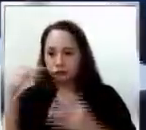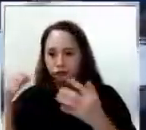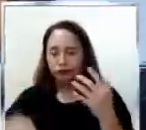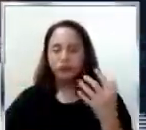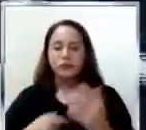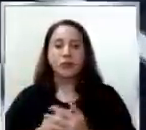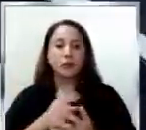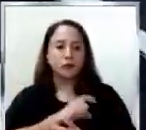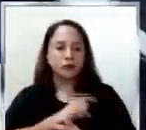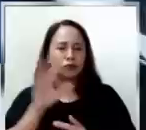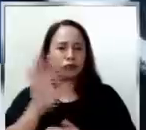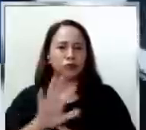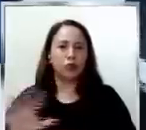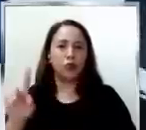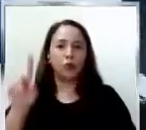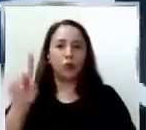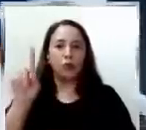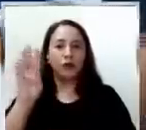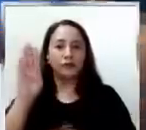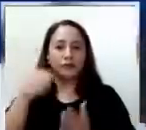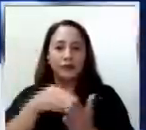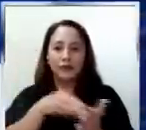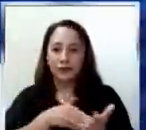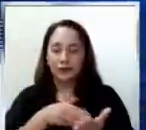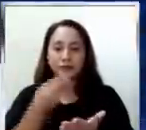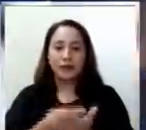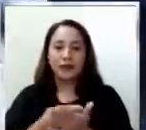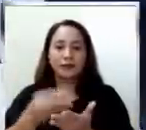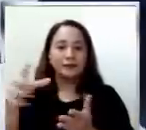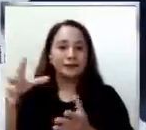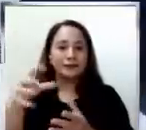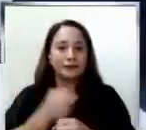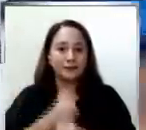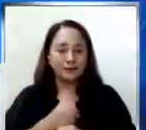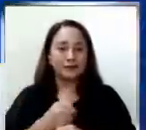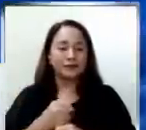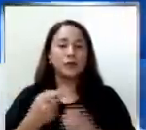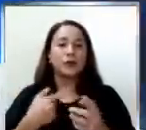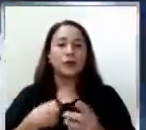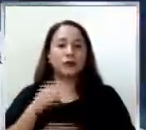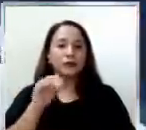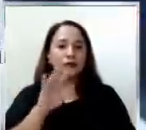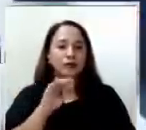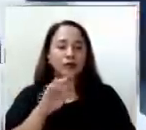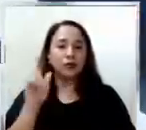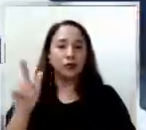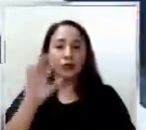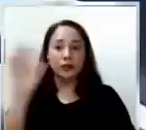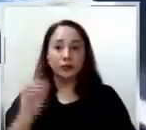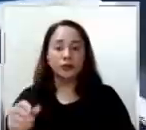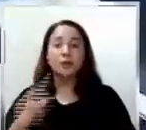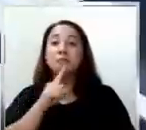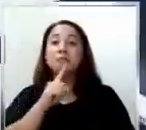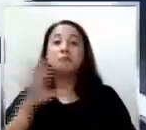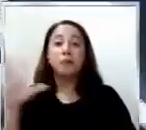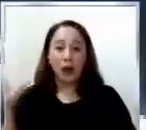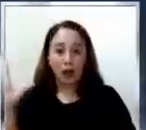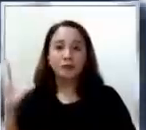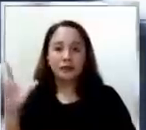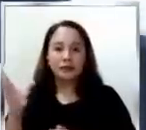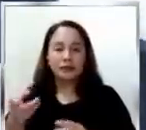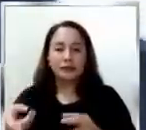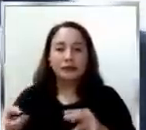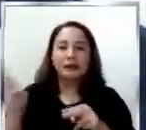halos 1 bilyong piso ang perang natangay ni Yap. 15% to 20% na tubo ang ipinangako niya noon sa mga biktima, kaya marami